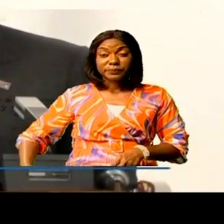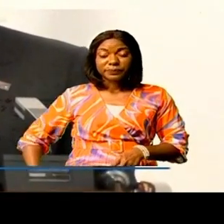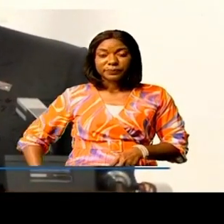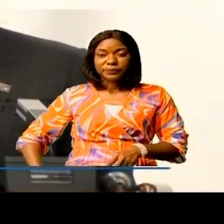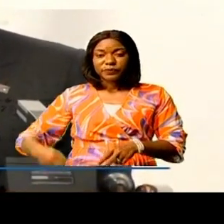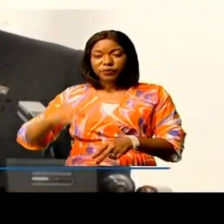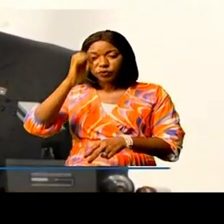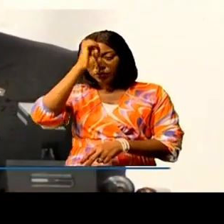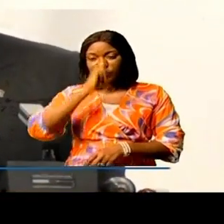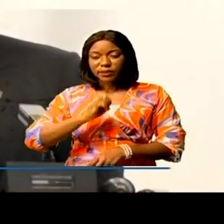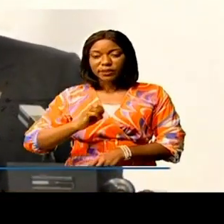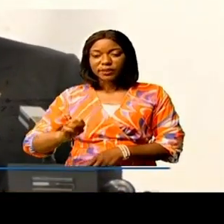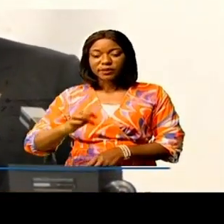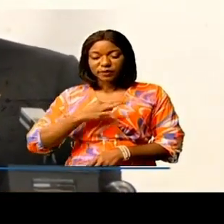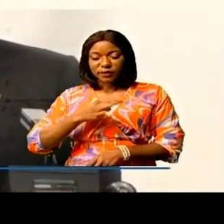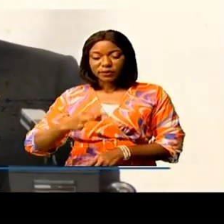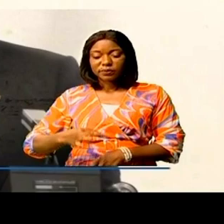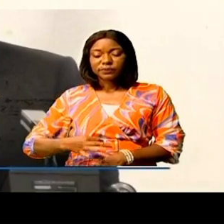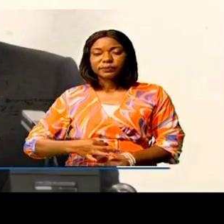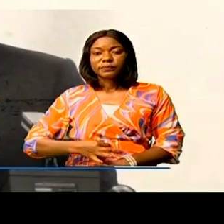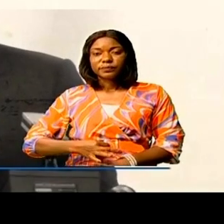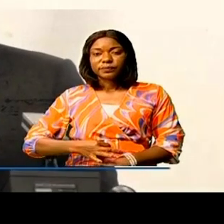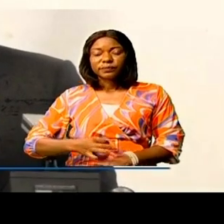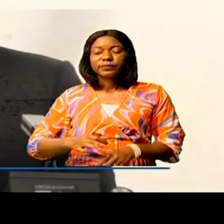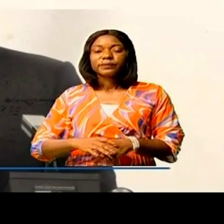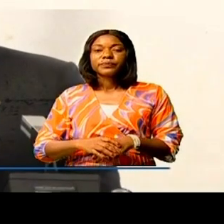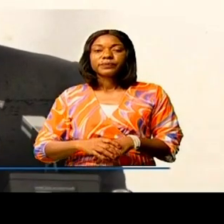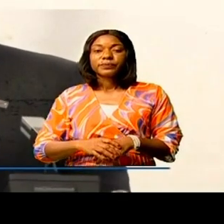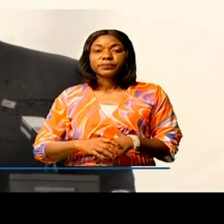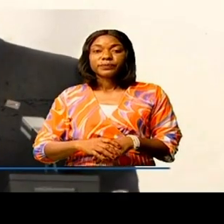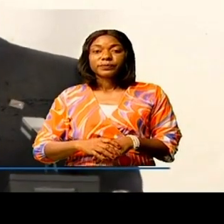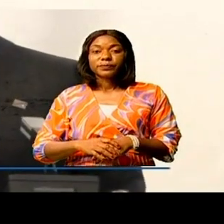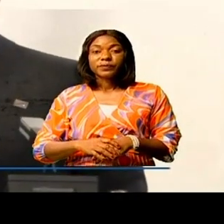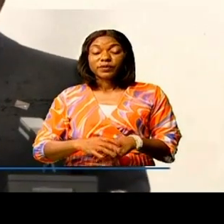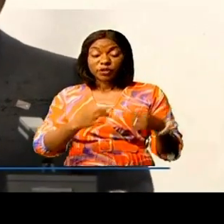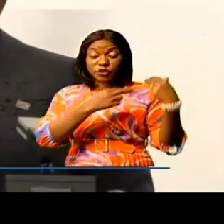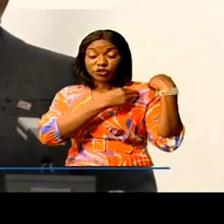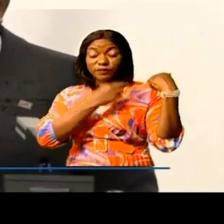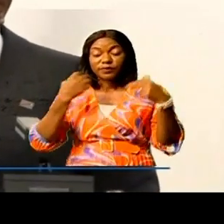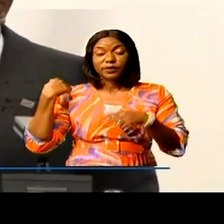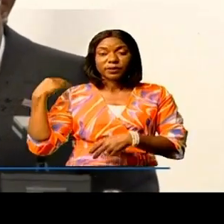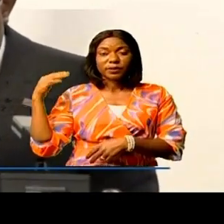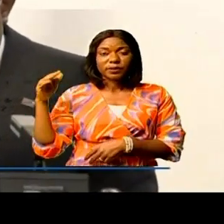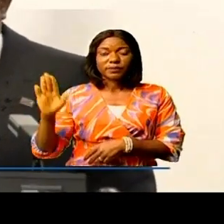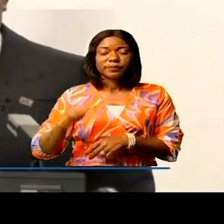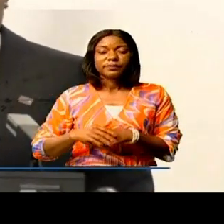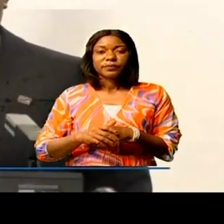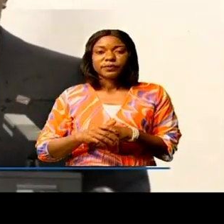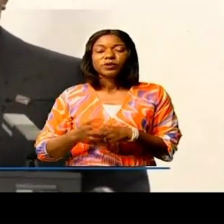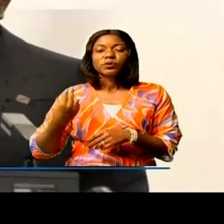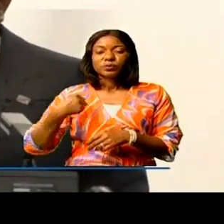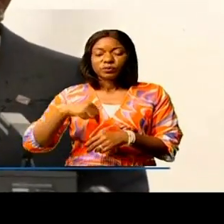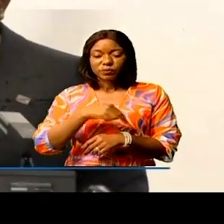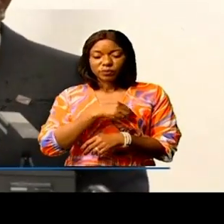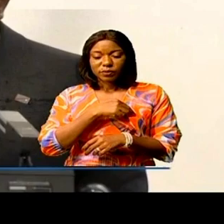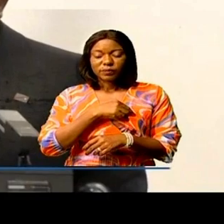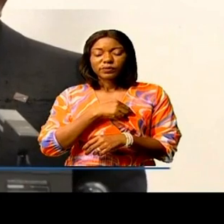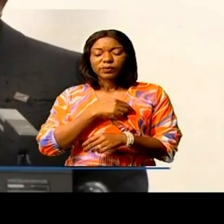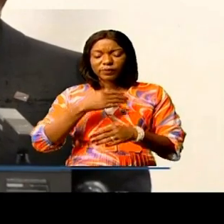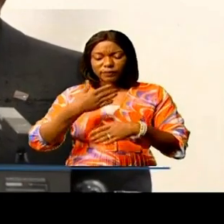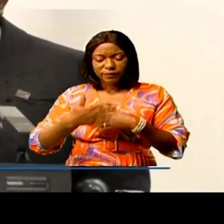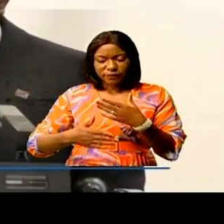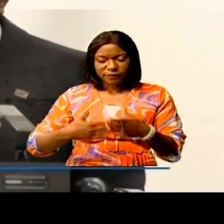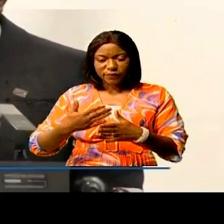son Excellence Félix-Antoine Tshisekedi Tshilombo, chef de l'État, nous avions préconisé